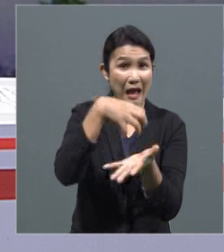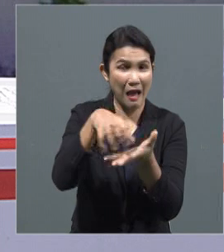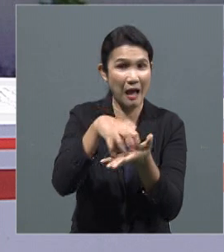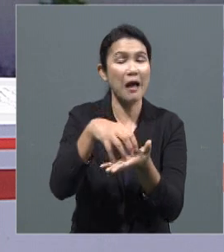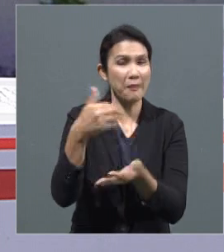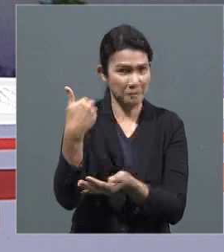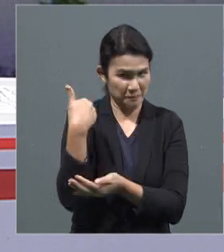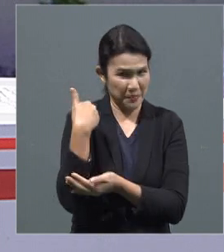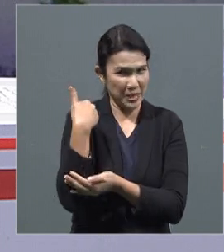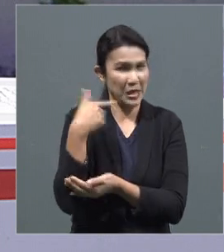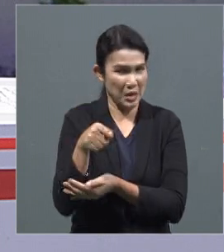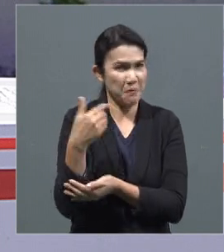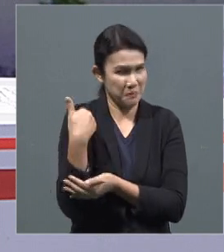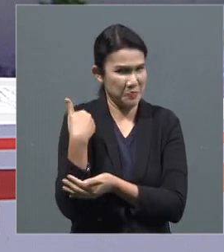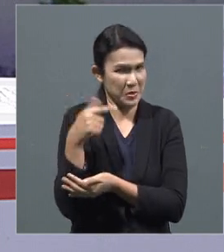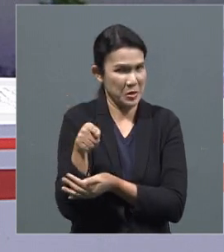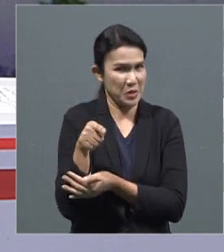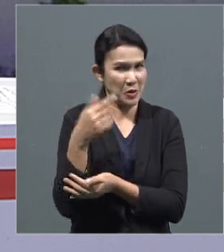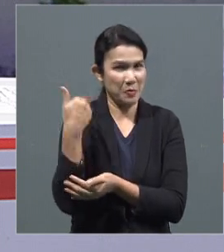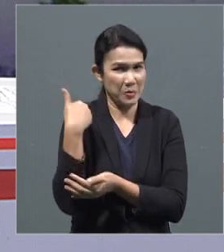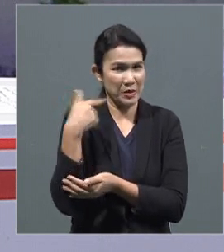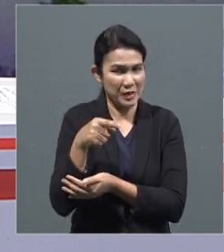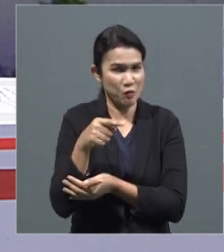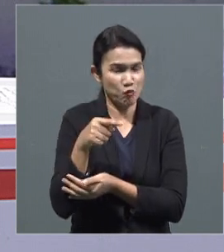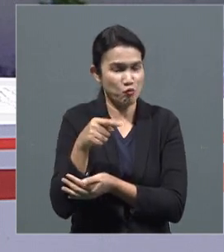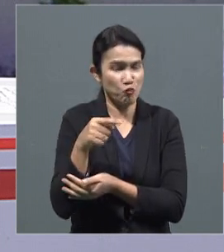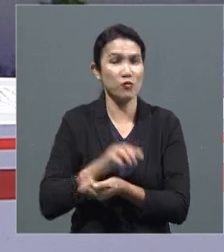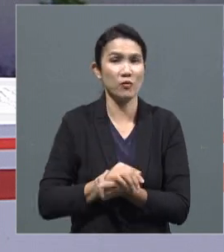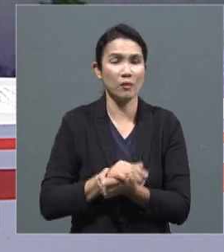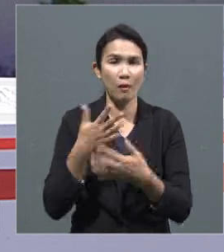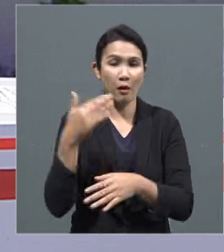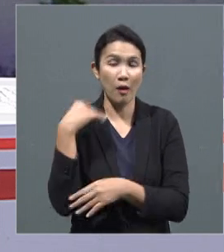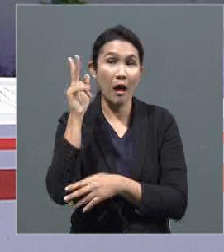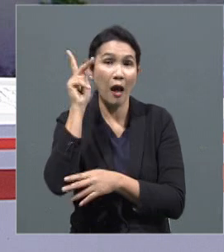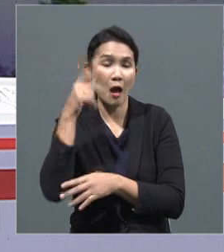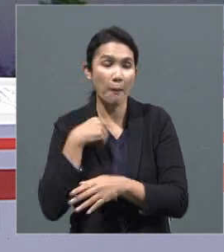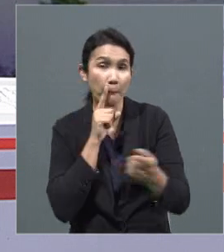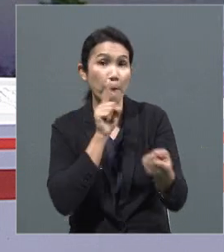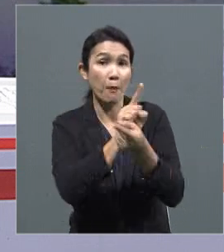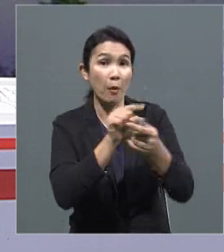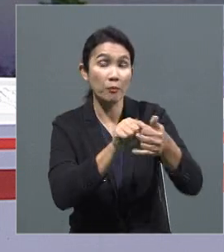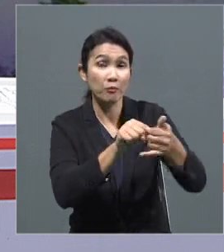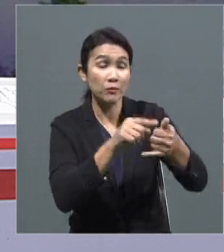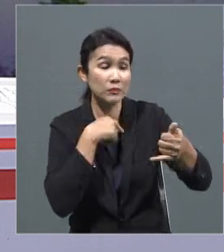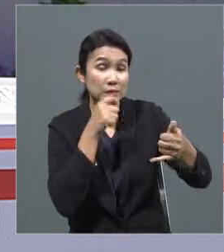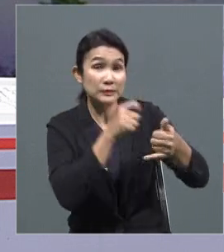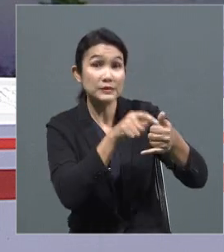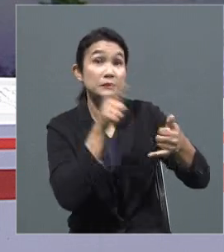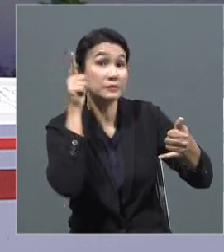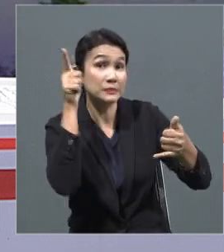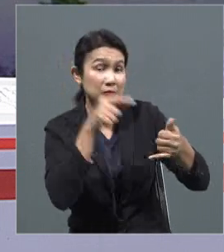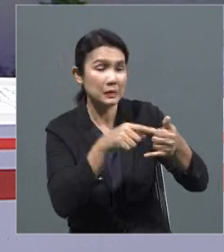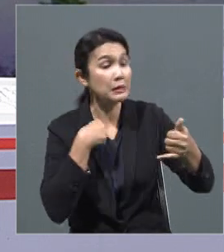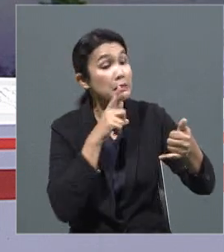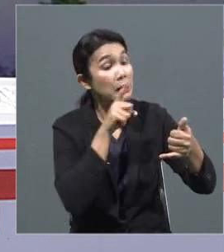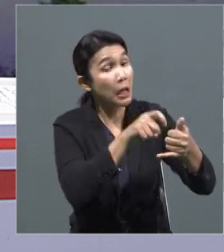โอ้คุณธนาพูดใช่ไหมบอกว่ามีตาอยู่แล้ววันนั้นที่นักข่าวเจอคุณทักษิณน ัก ข่าวก็ถามเรื่องพรรคประชาธิปัตย์มีโอก